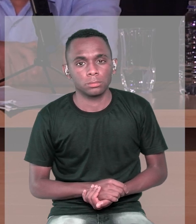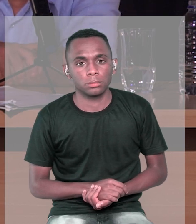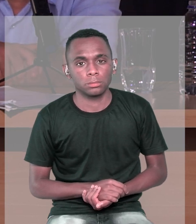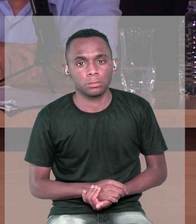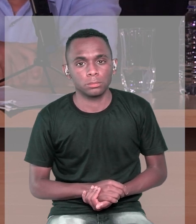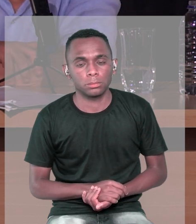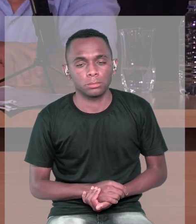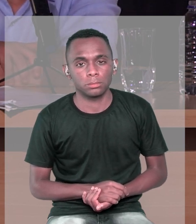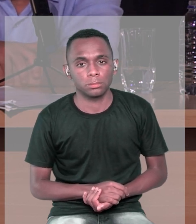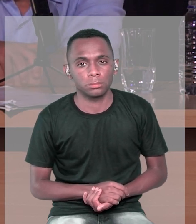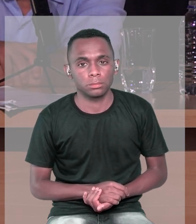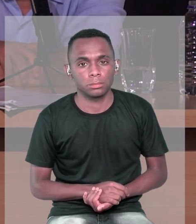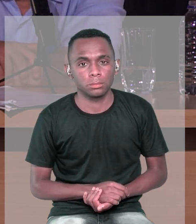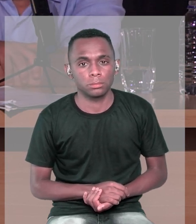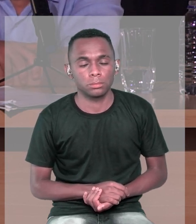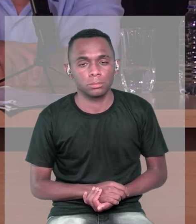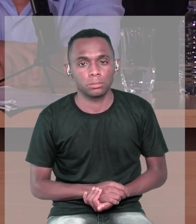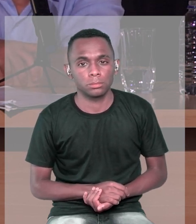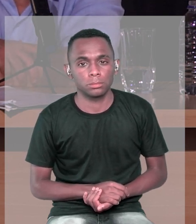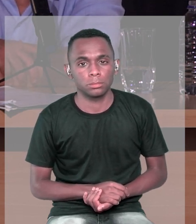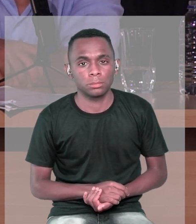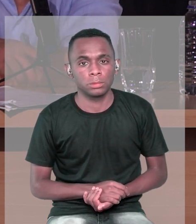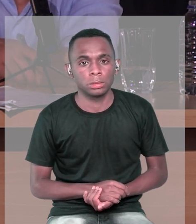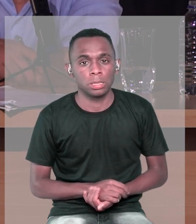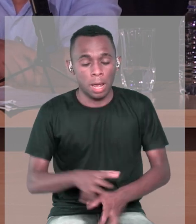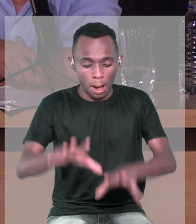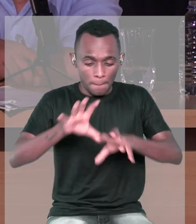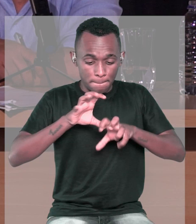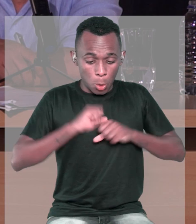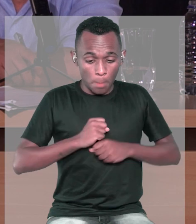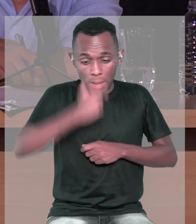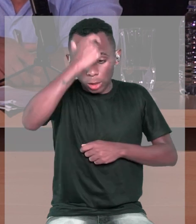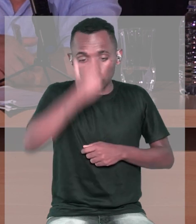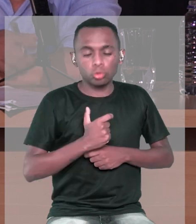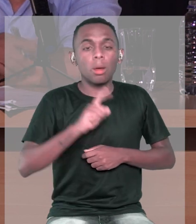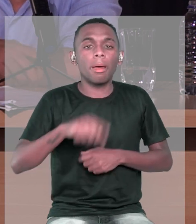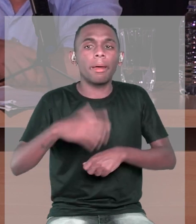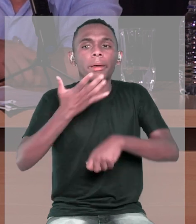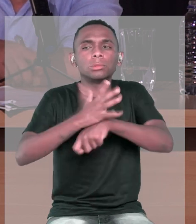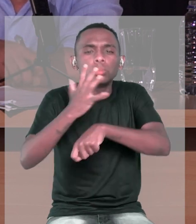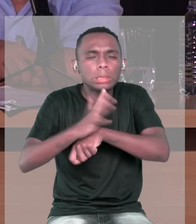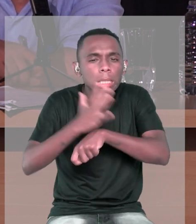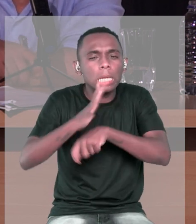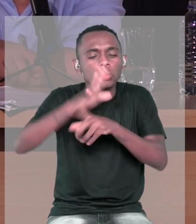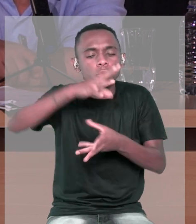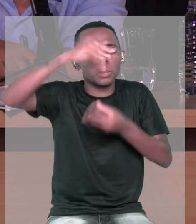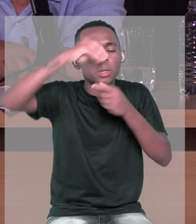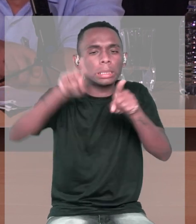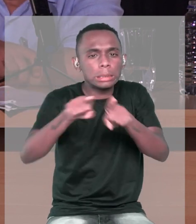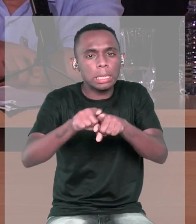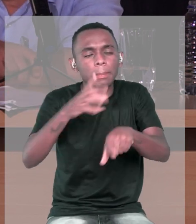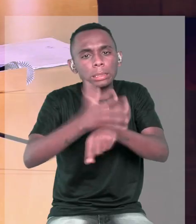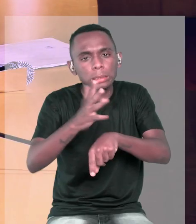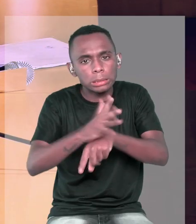des techniques de soi. Se apropriar da sua existência com exercícios espirituais e técnicas de